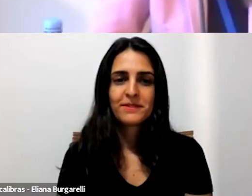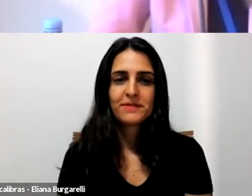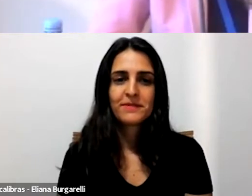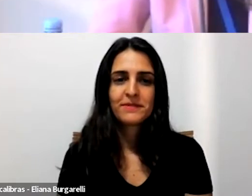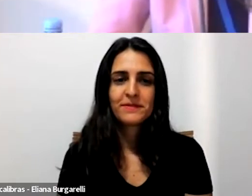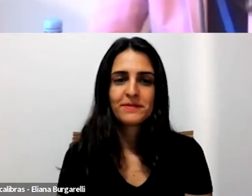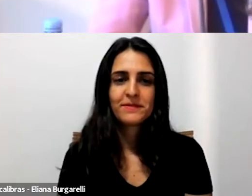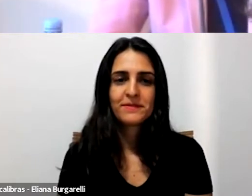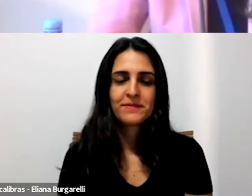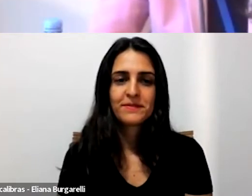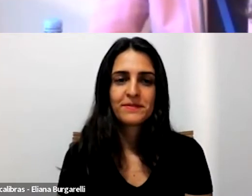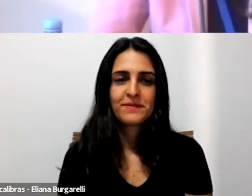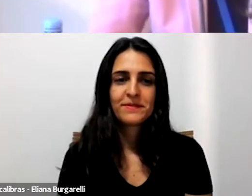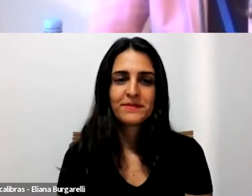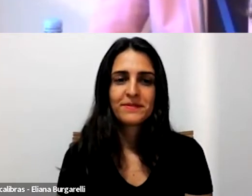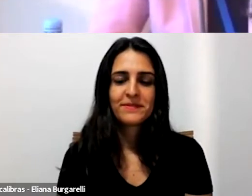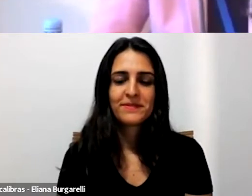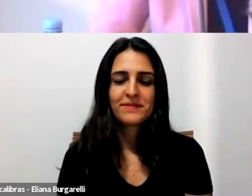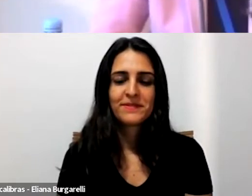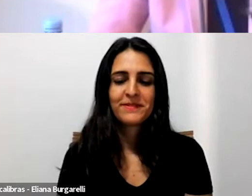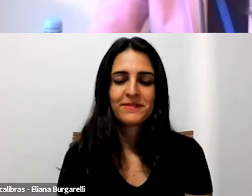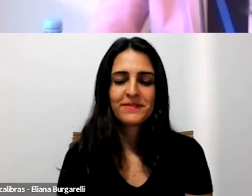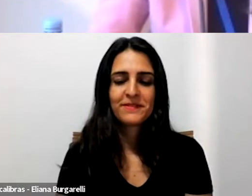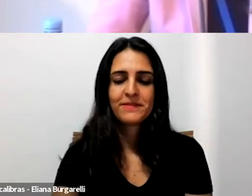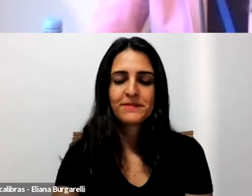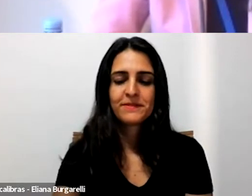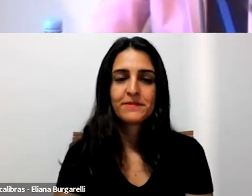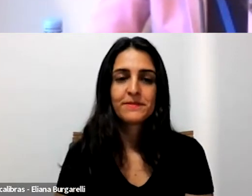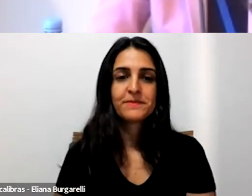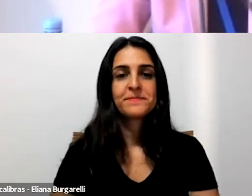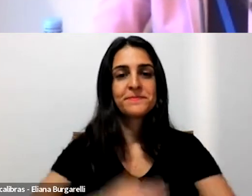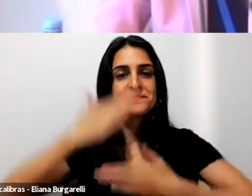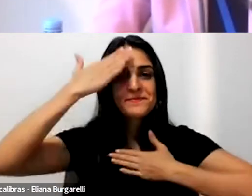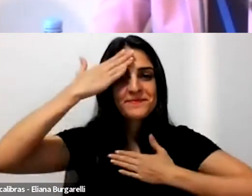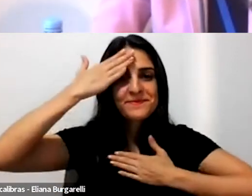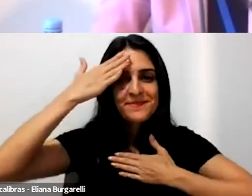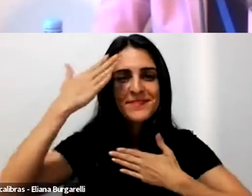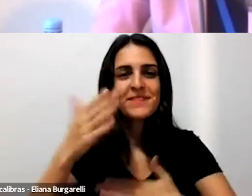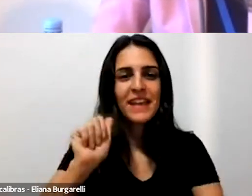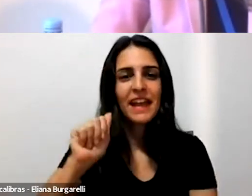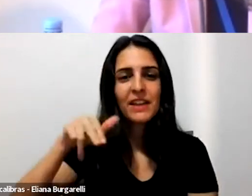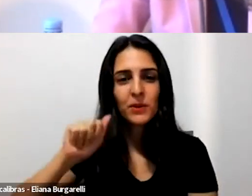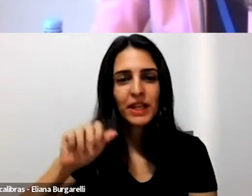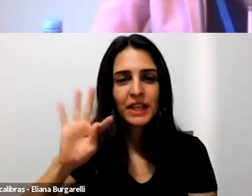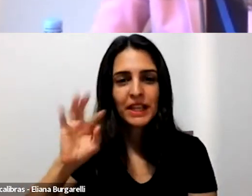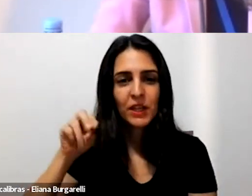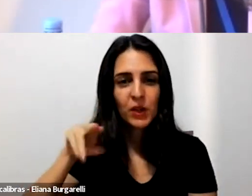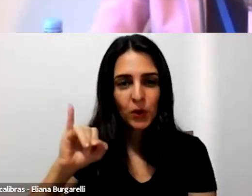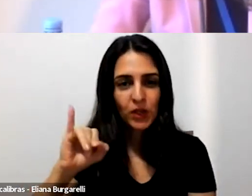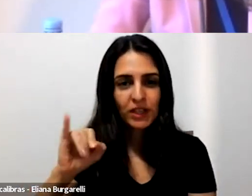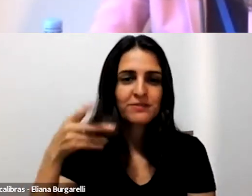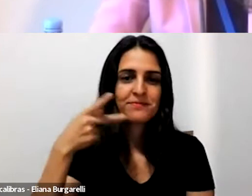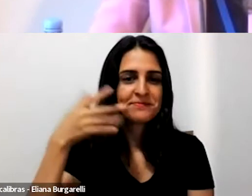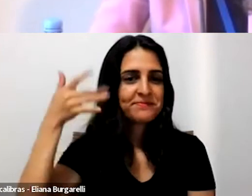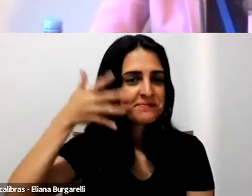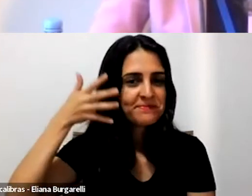que sur cette question-là si importante, il faut vraiment qu'on donne de la place aux jeunes comme on